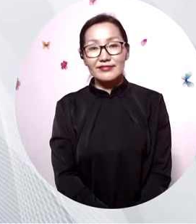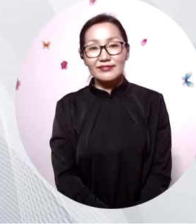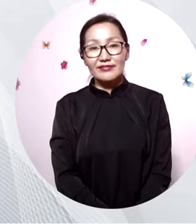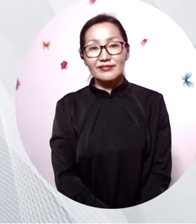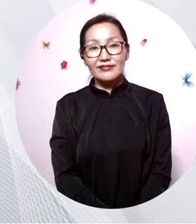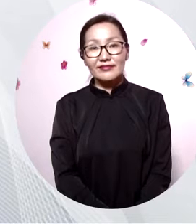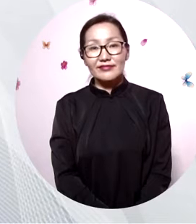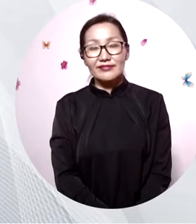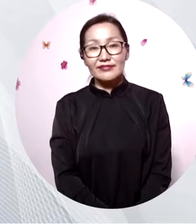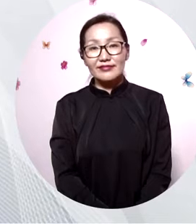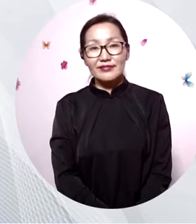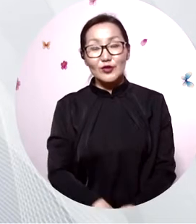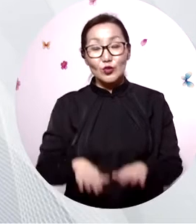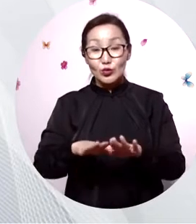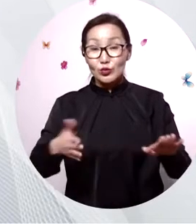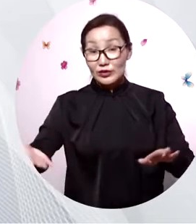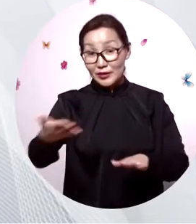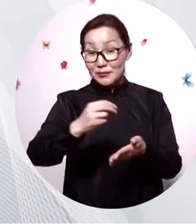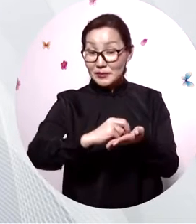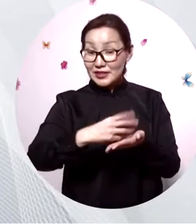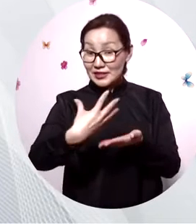Ярилцсан. За манай хүүхдээ битсэн баг.